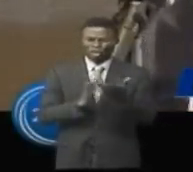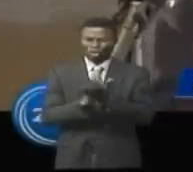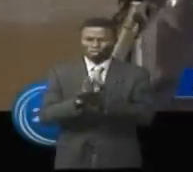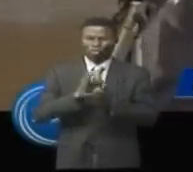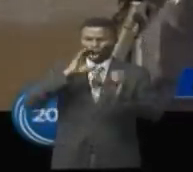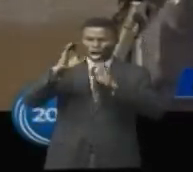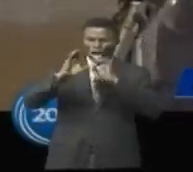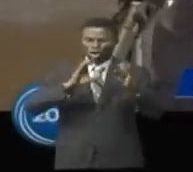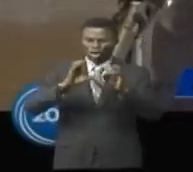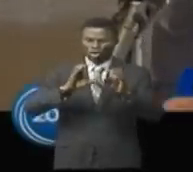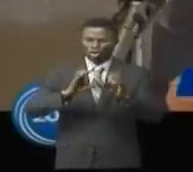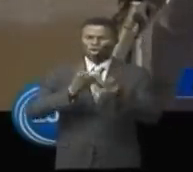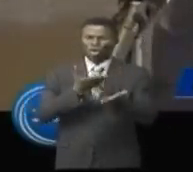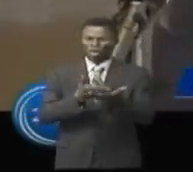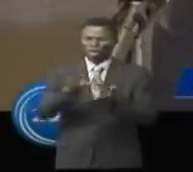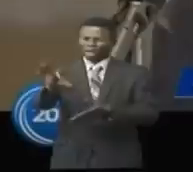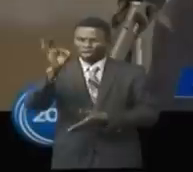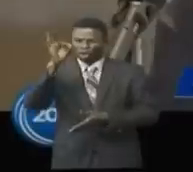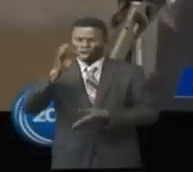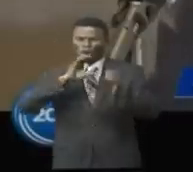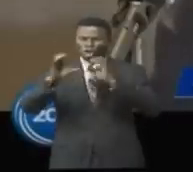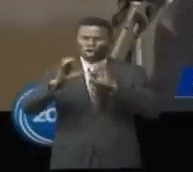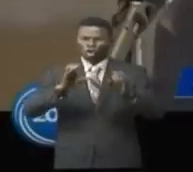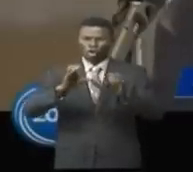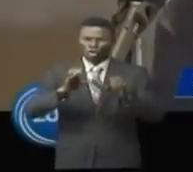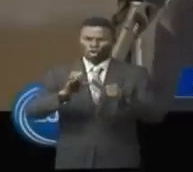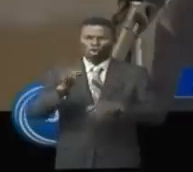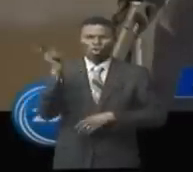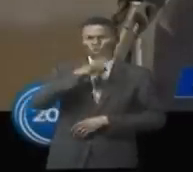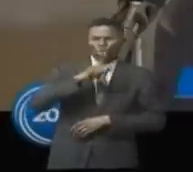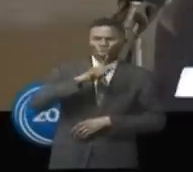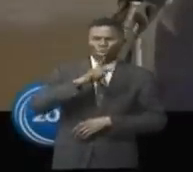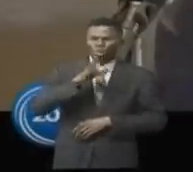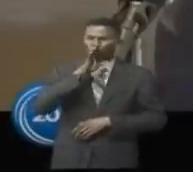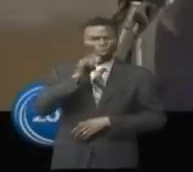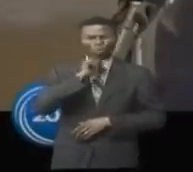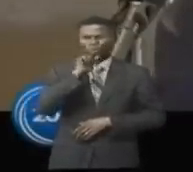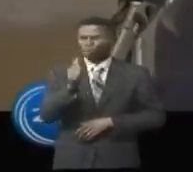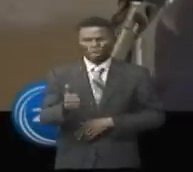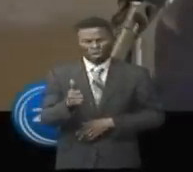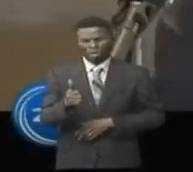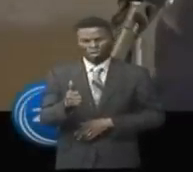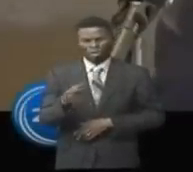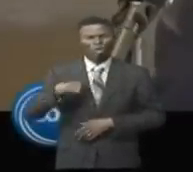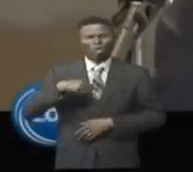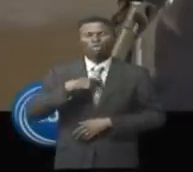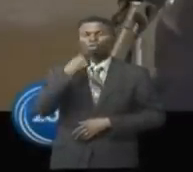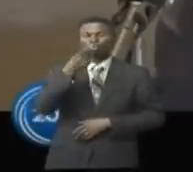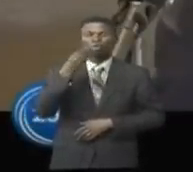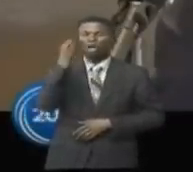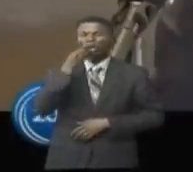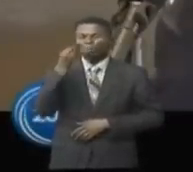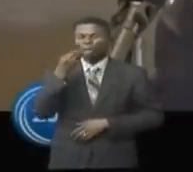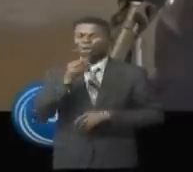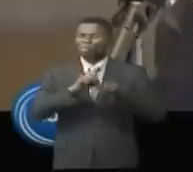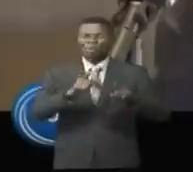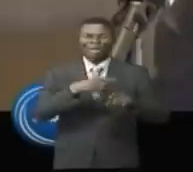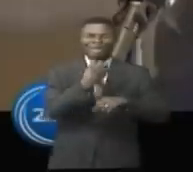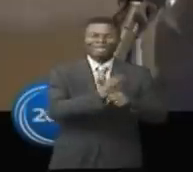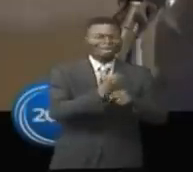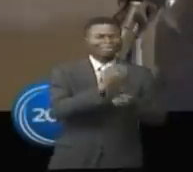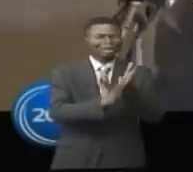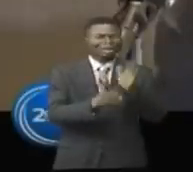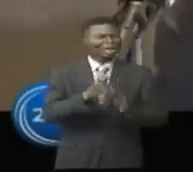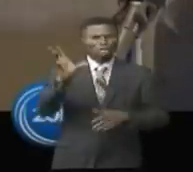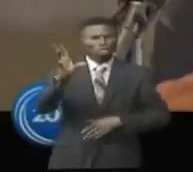cette communication ne sera pas une communication mensongère où nous disons des choses que nous ne faisons pas. Ça ne se